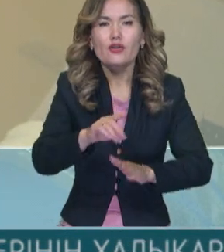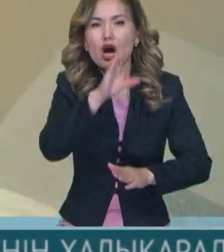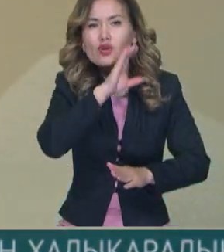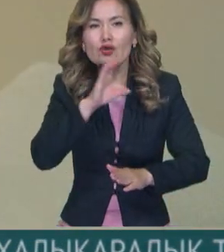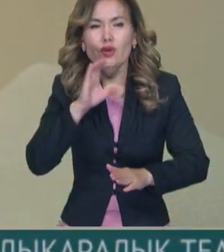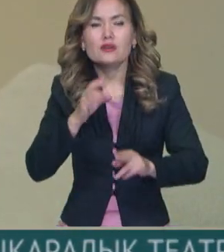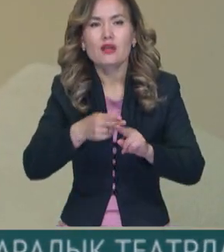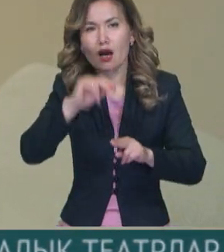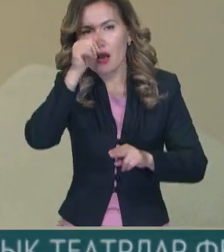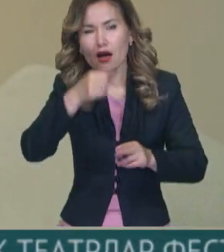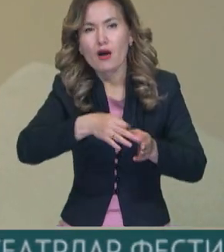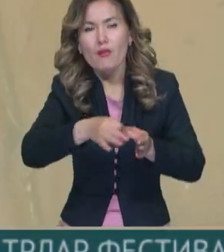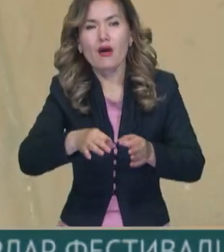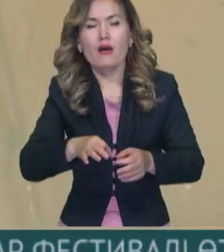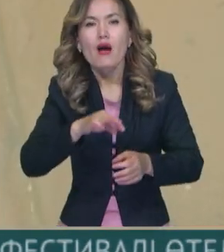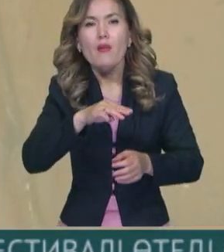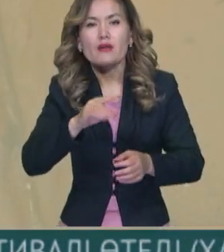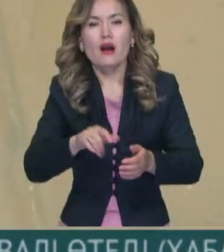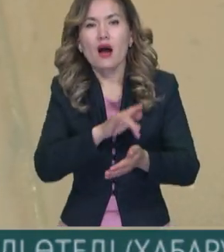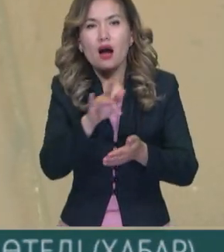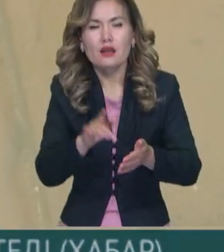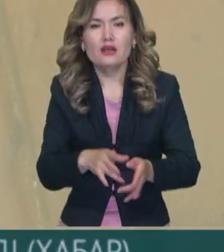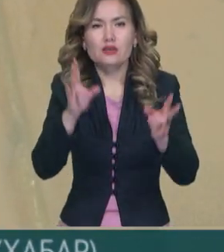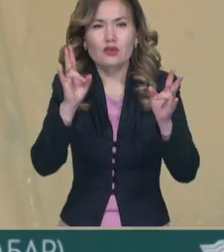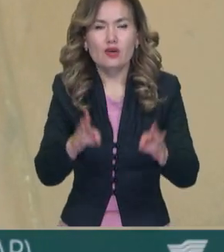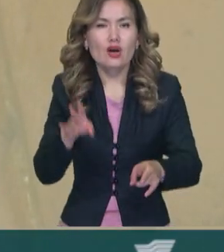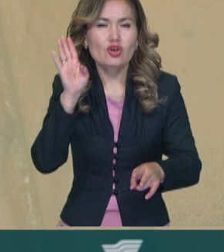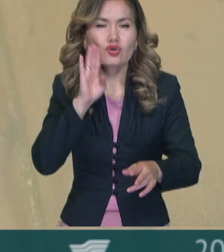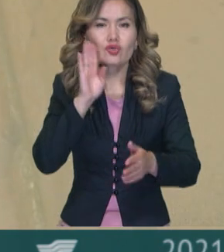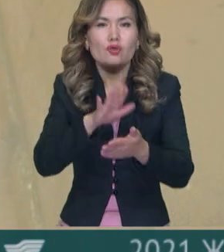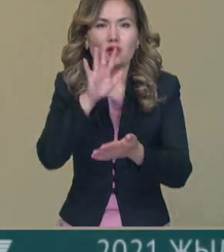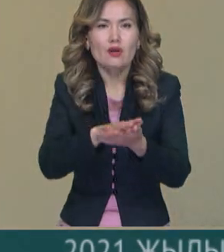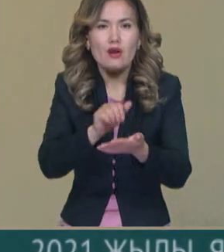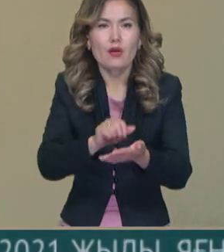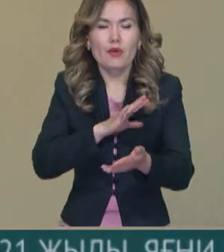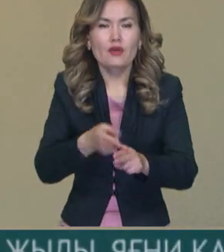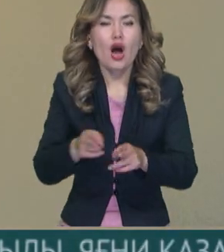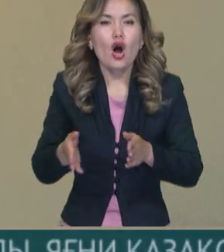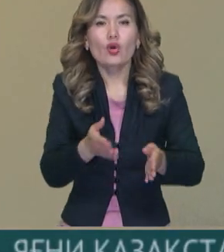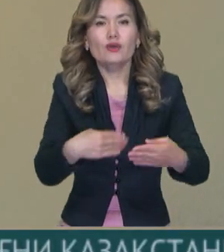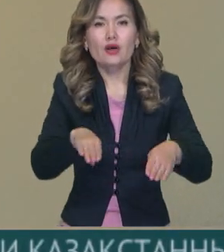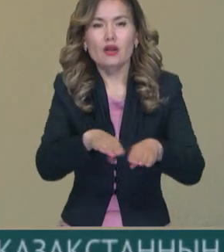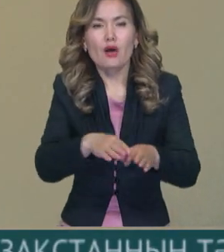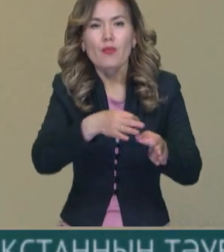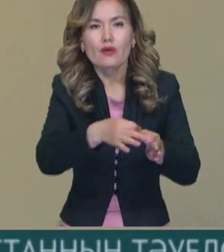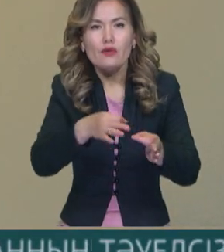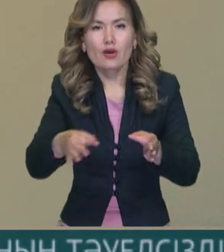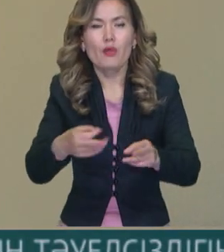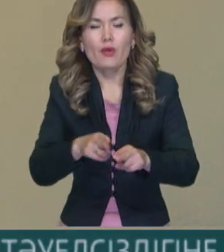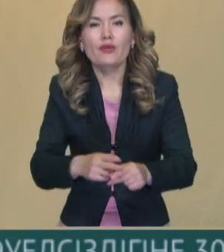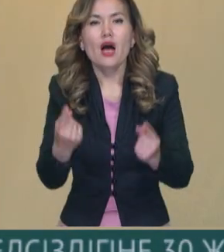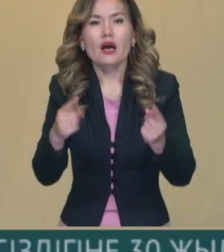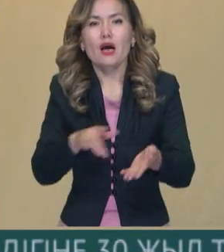батысындағы Мандра қаласы қатты зардап шеккен. Қаланы лай су басып бірнеше жол торабы жабылды. Халкидики түбегіндегі